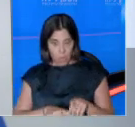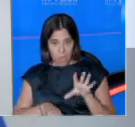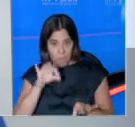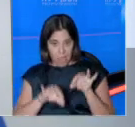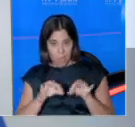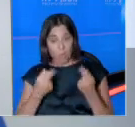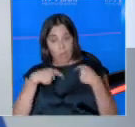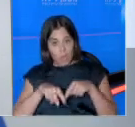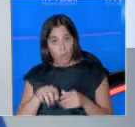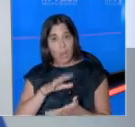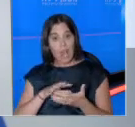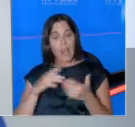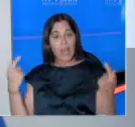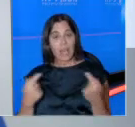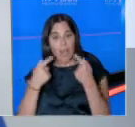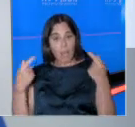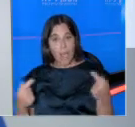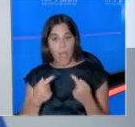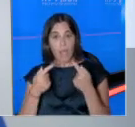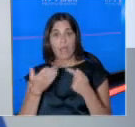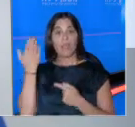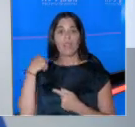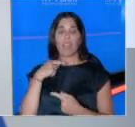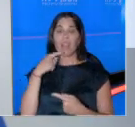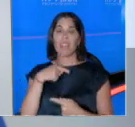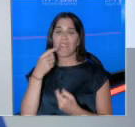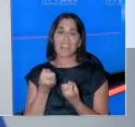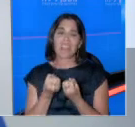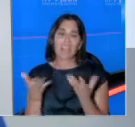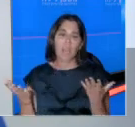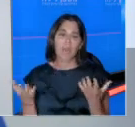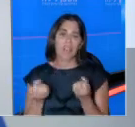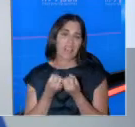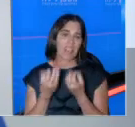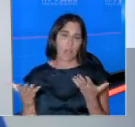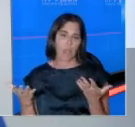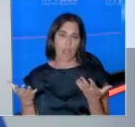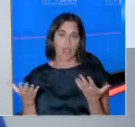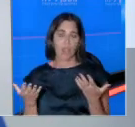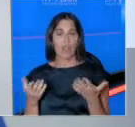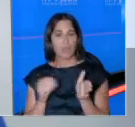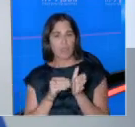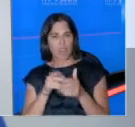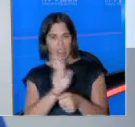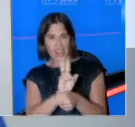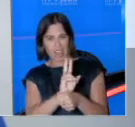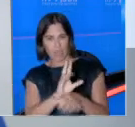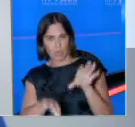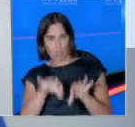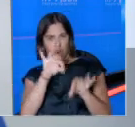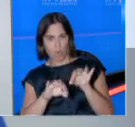ותוך כדי מערכת הלחימה, אלה היו דברי סרק. דברי סרק שנועדו לרמות את בוחרי